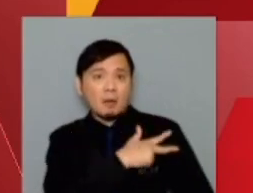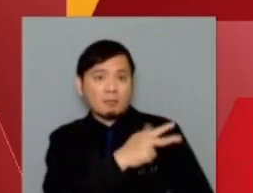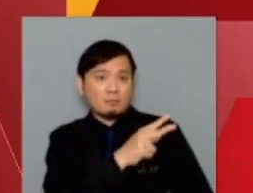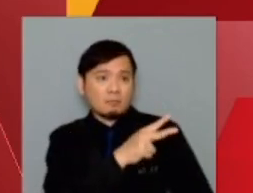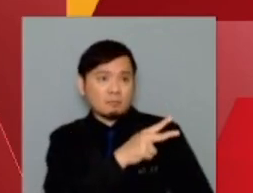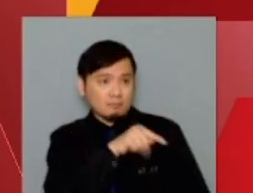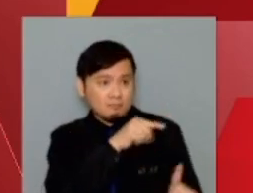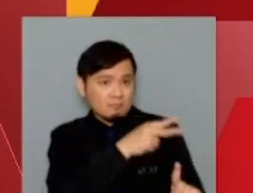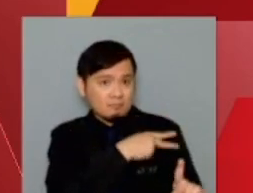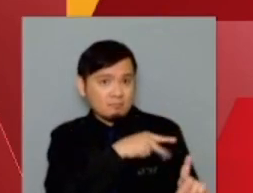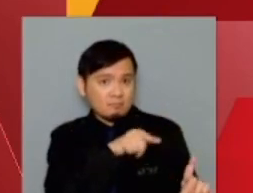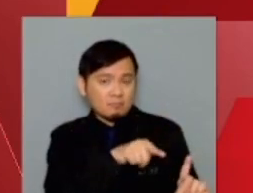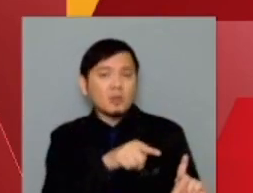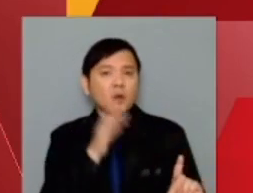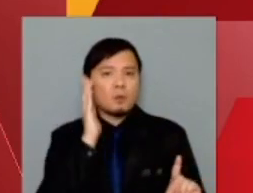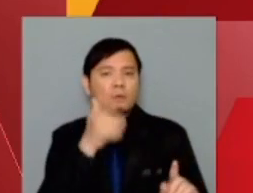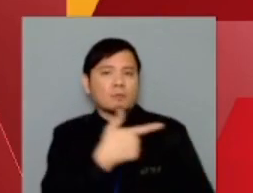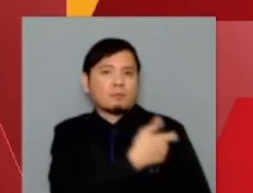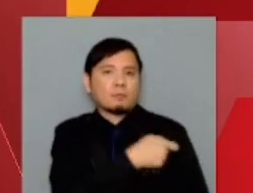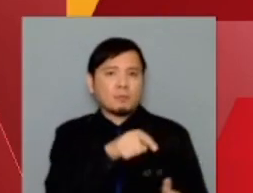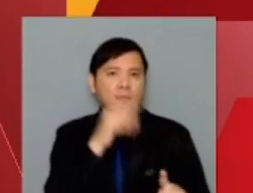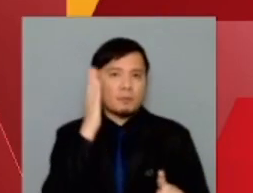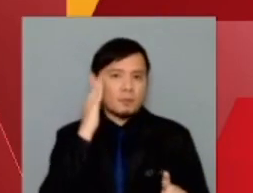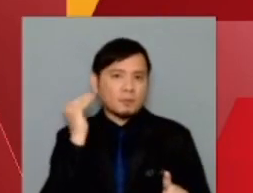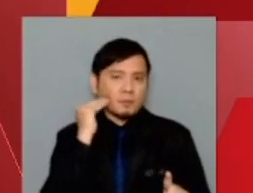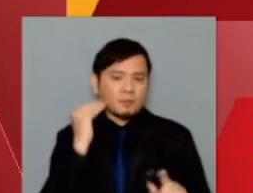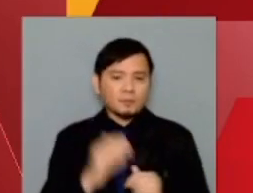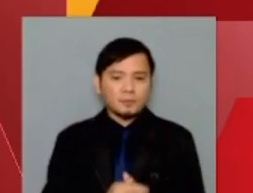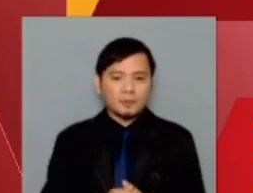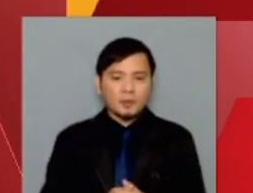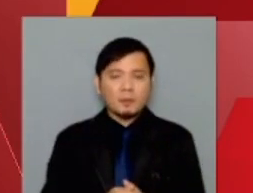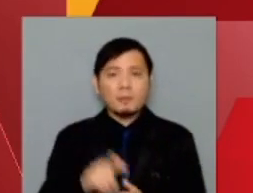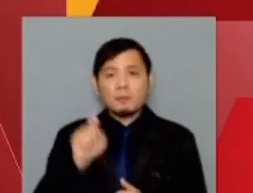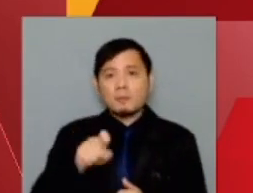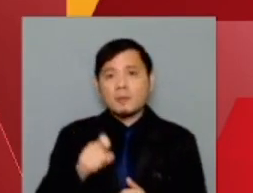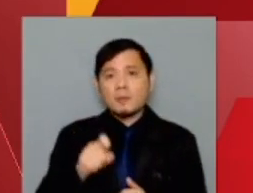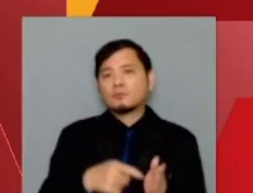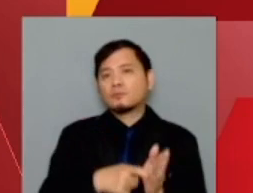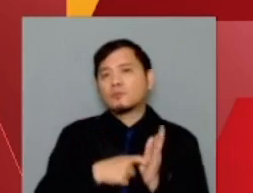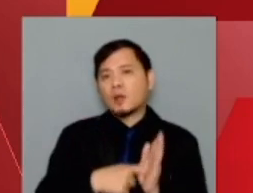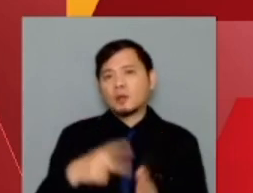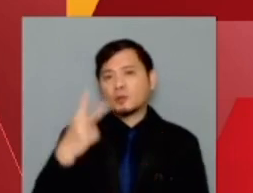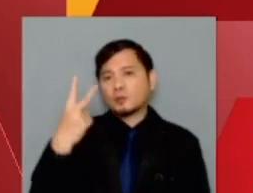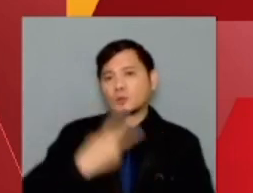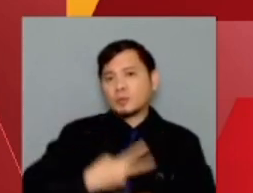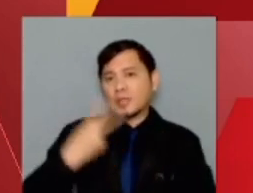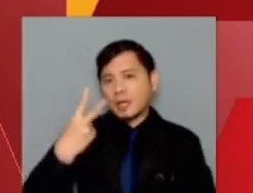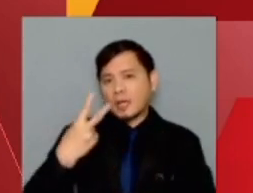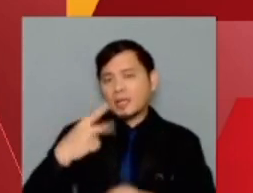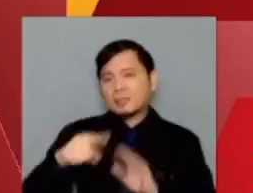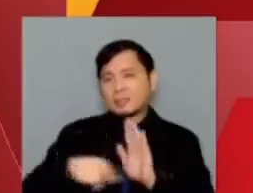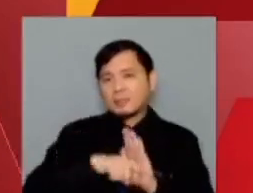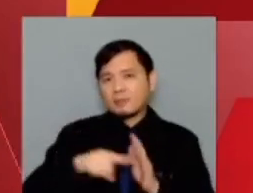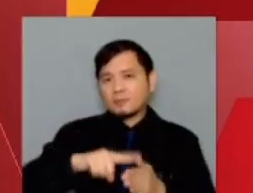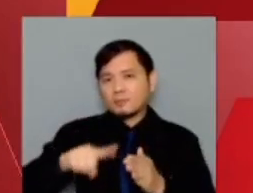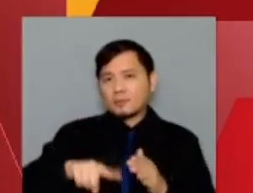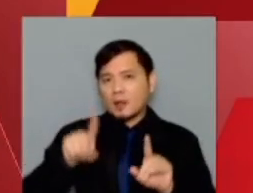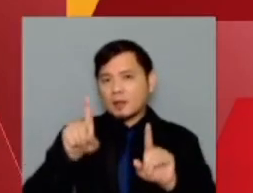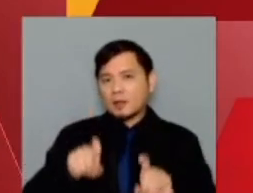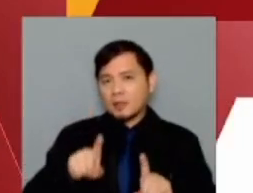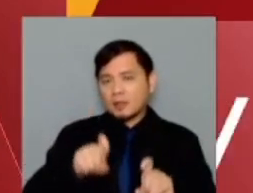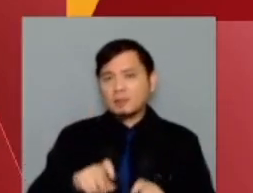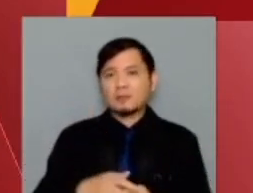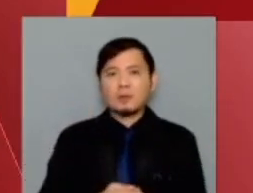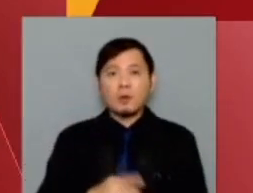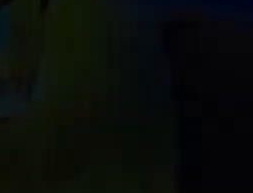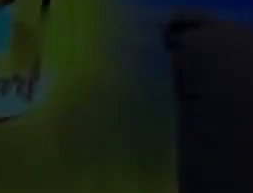negative RT-PCR test results 2 araw bago ang biyahe at ang rapid antigen test naman 1 araw bago ang biyahe.